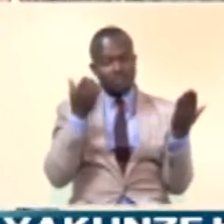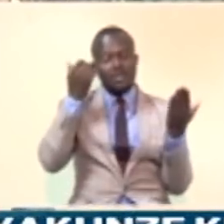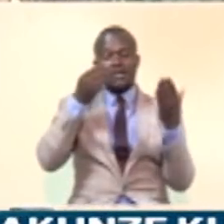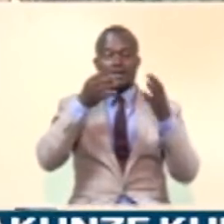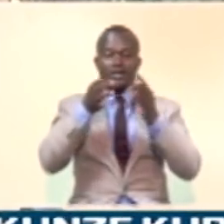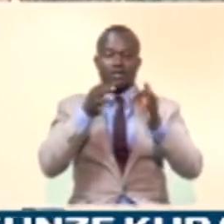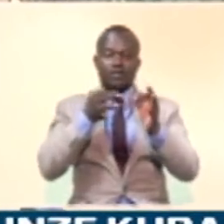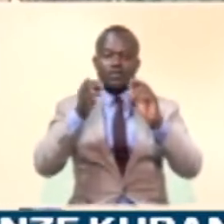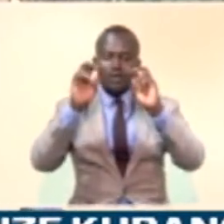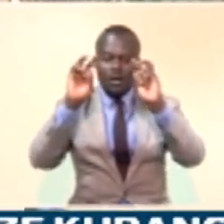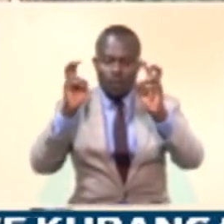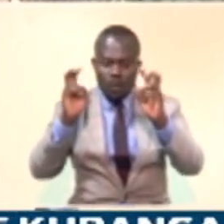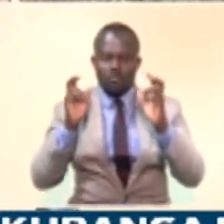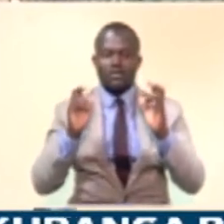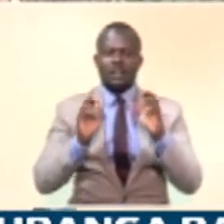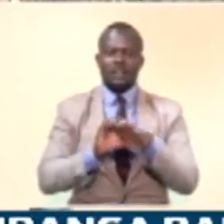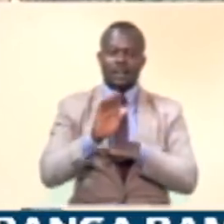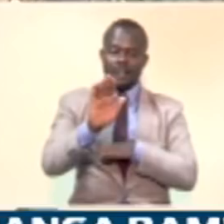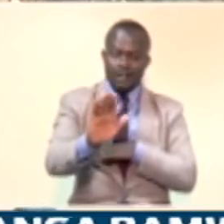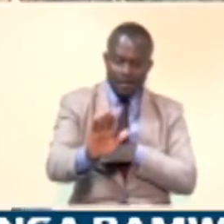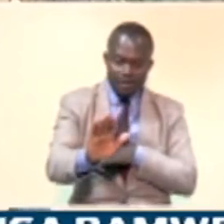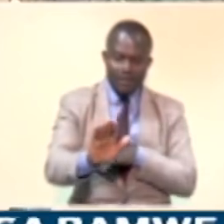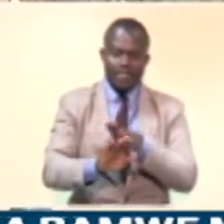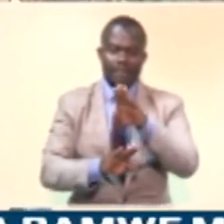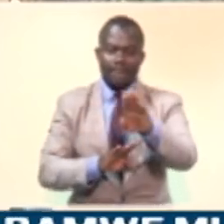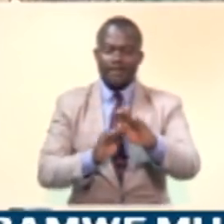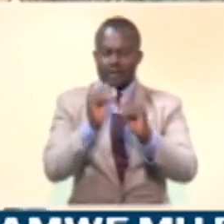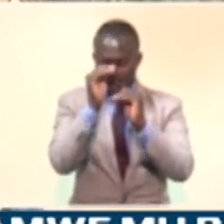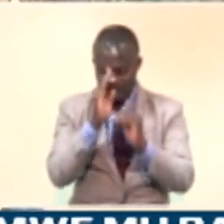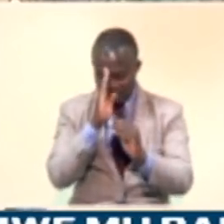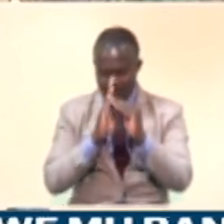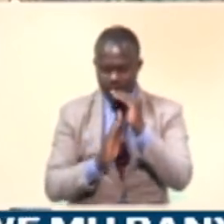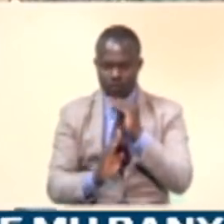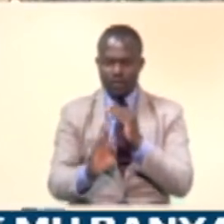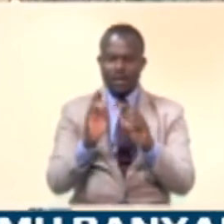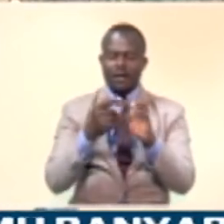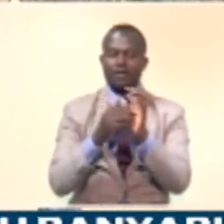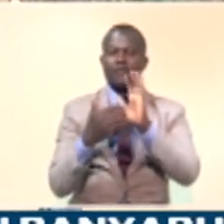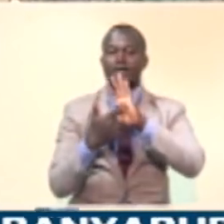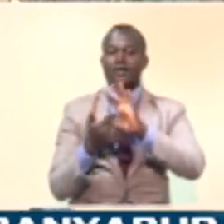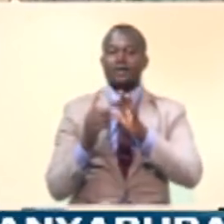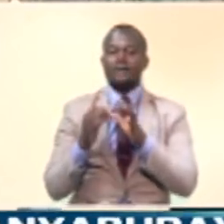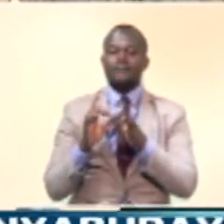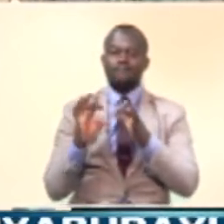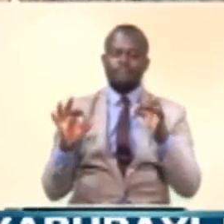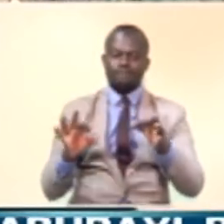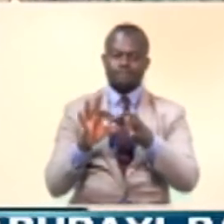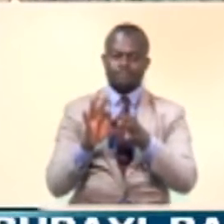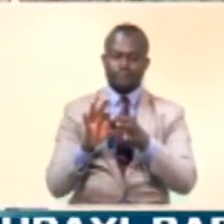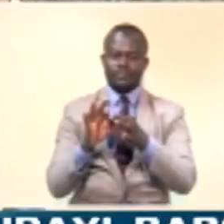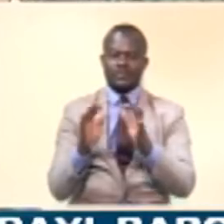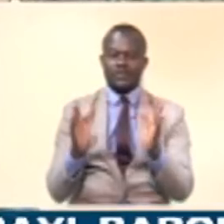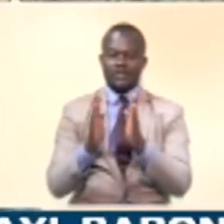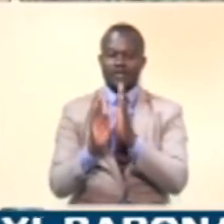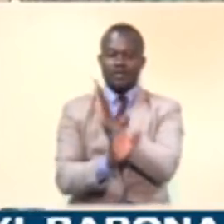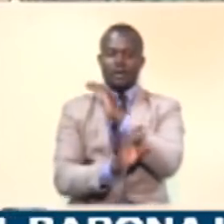ko yateye intambwe icishije bugufi kandi byaganishaga nyine mu guhuza kwegeranya ibihugu byombi